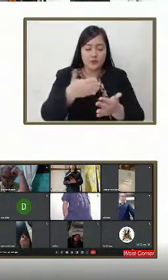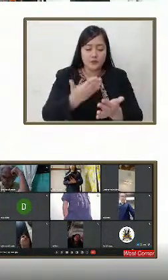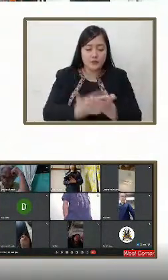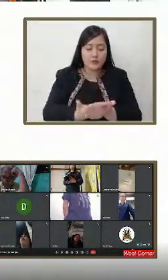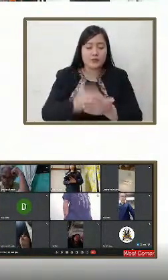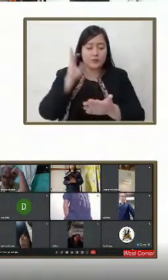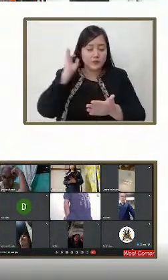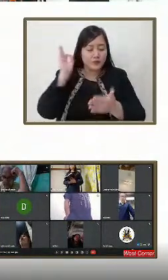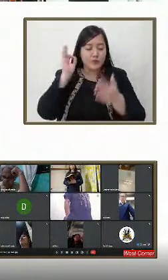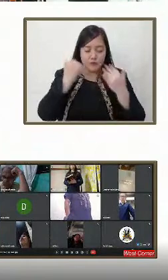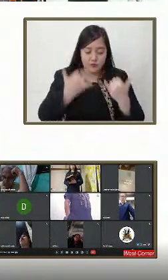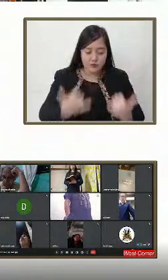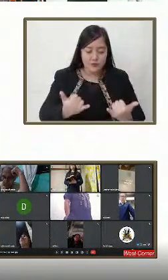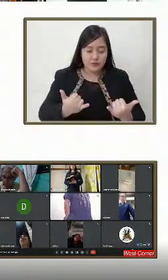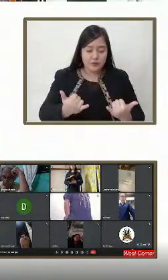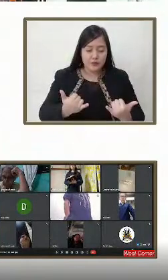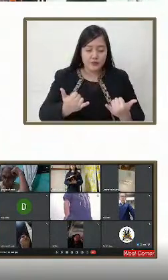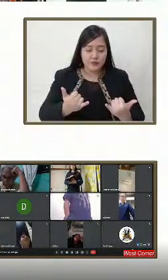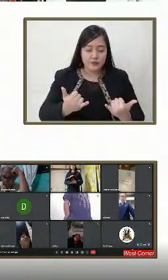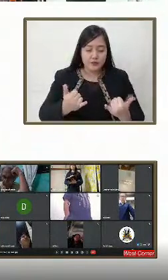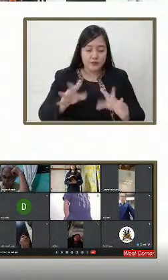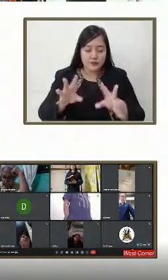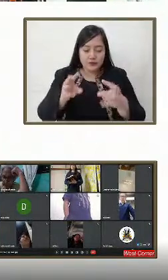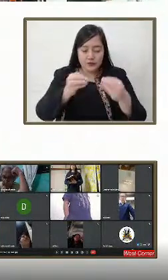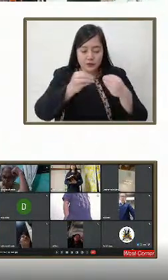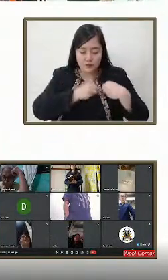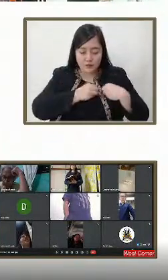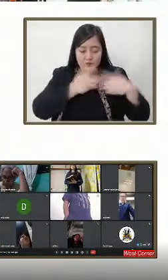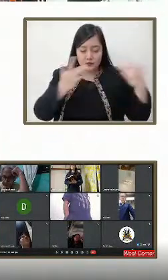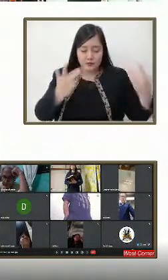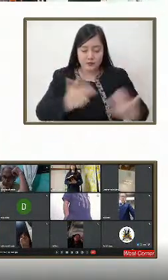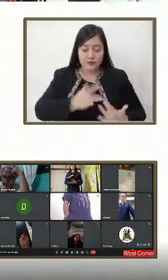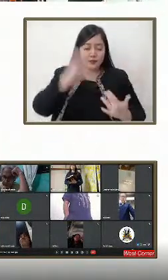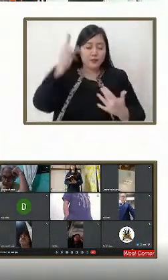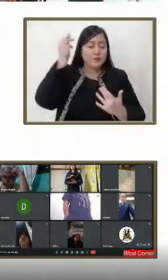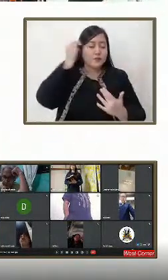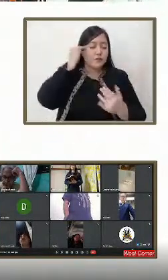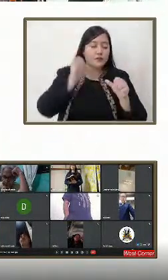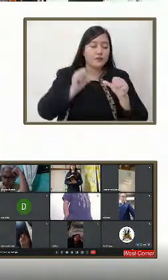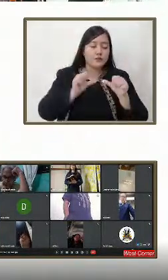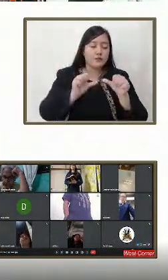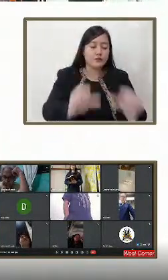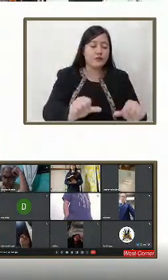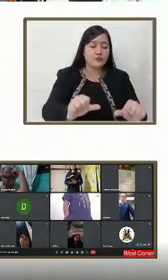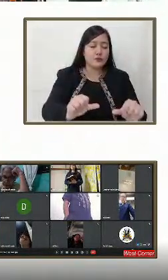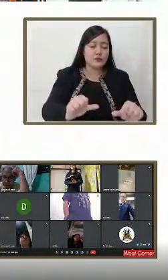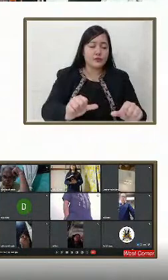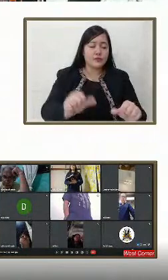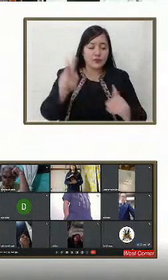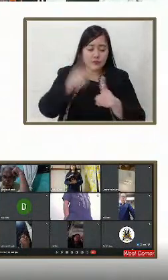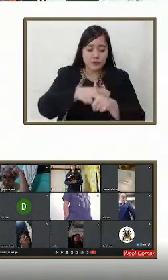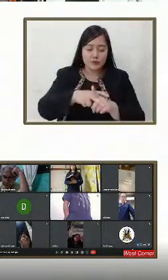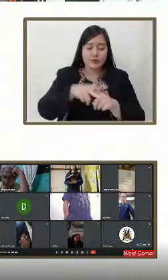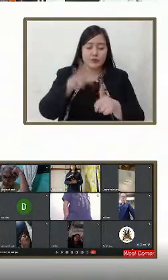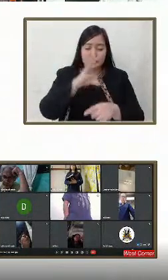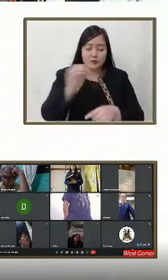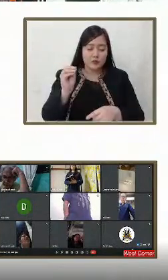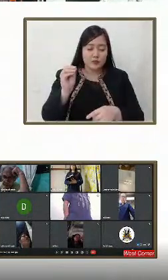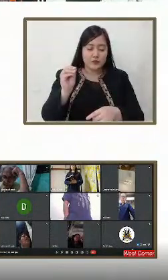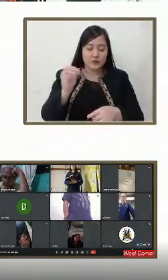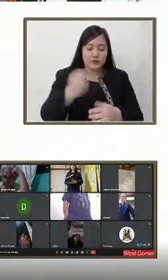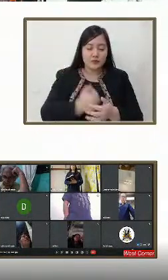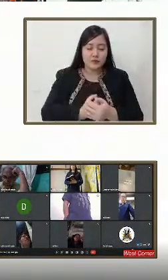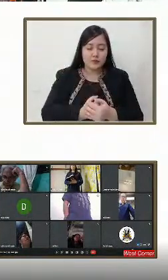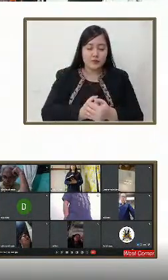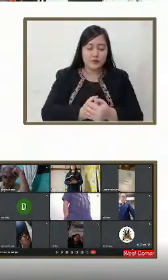ay kanila pong mailagay sa kanilang puso, isip, patuloy na panghawakan, Panginoon. At pangunahan din po, O Diyos,